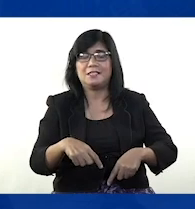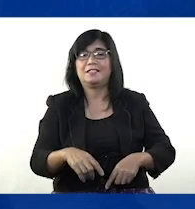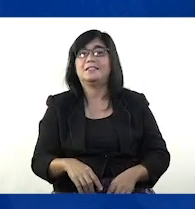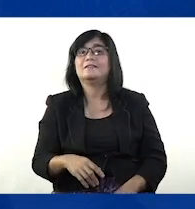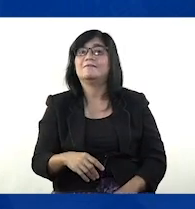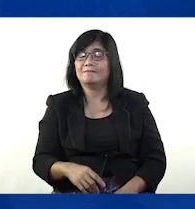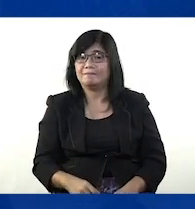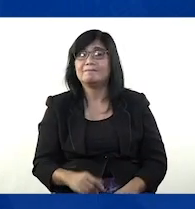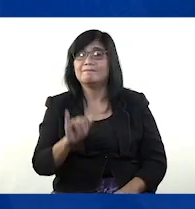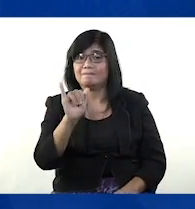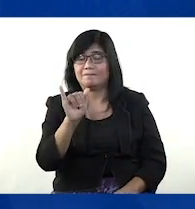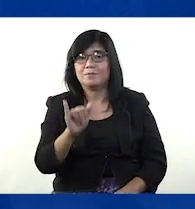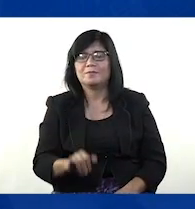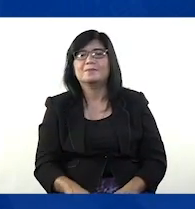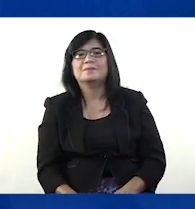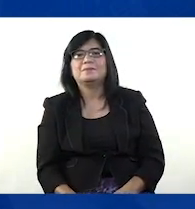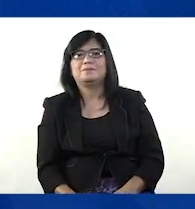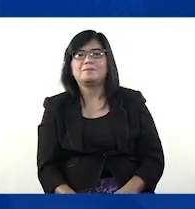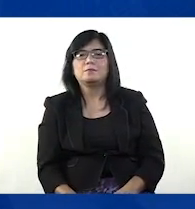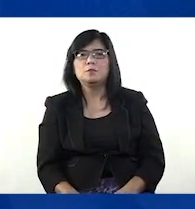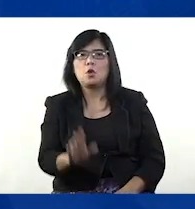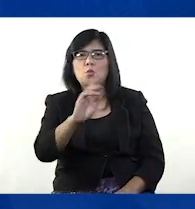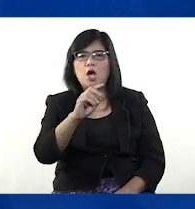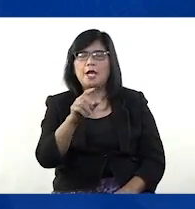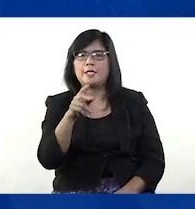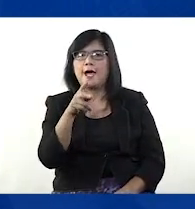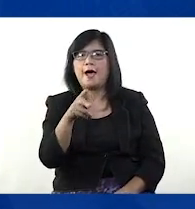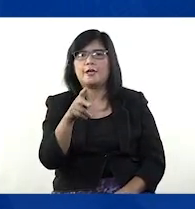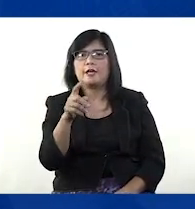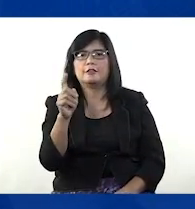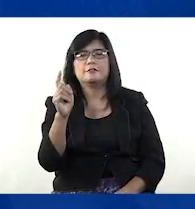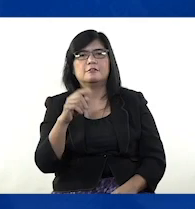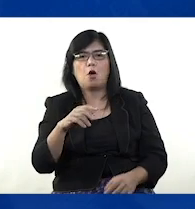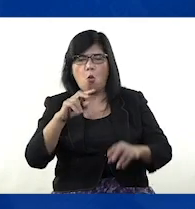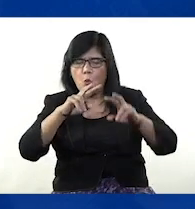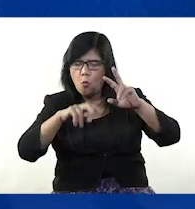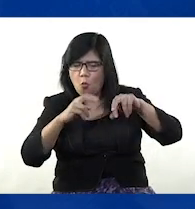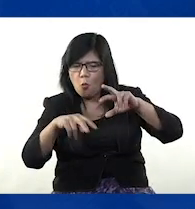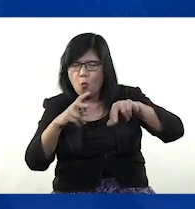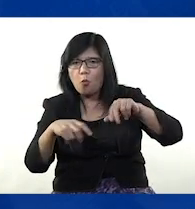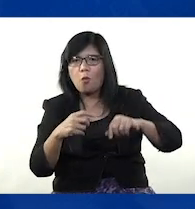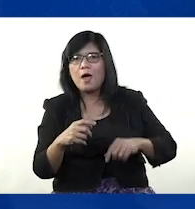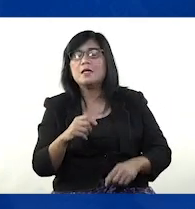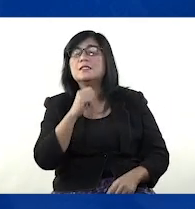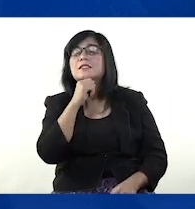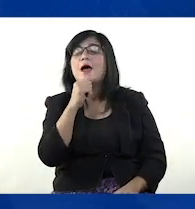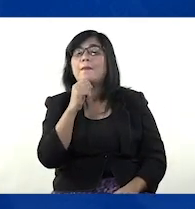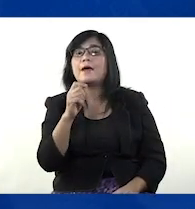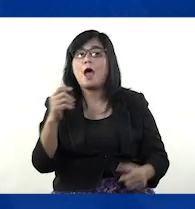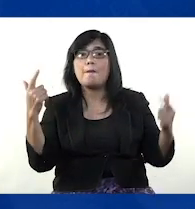ini bukan cuma satu ayat yang selintas saja ditegaskan digali lagi sebab hidup barangsiapa melawan